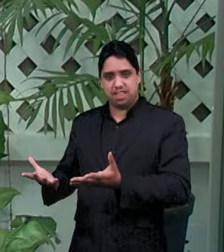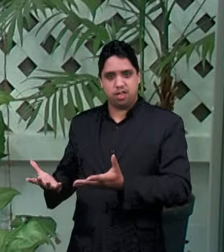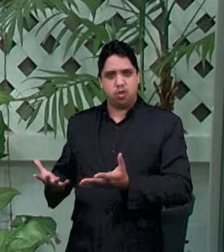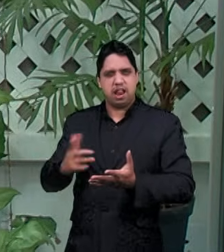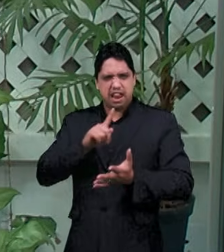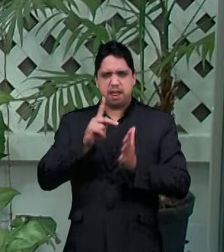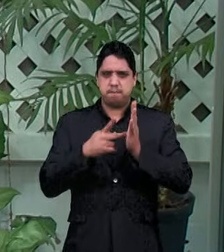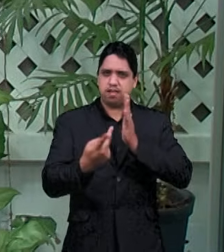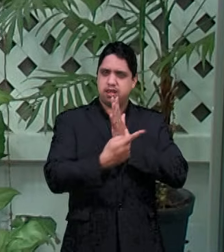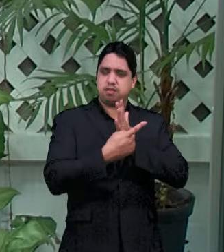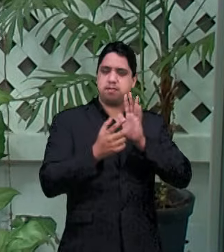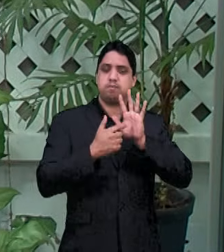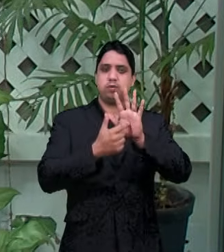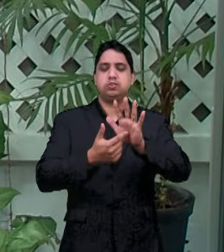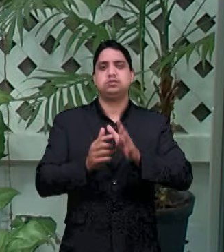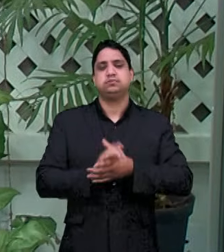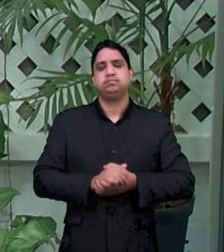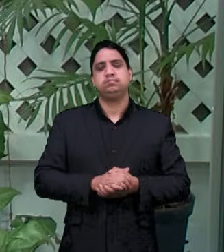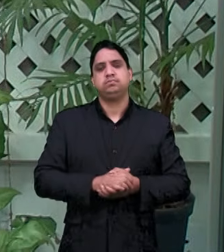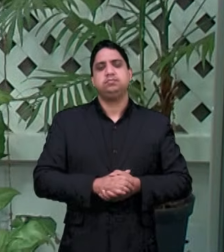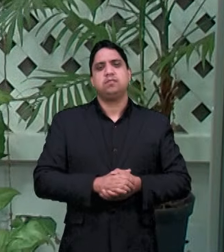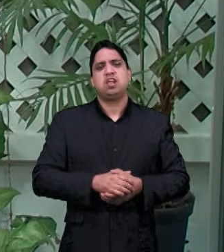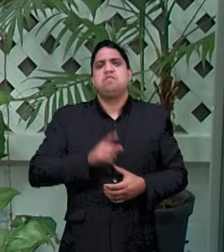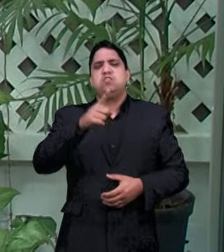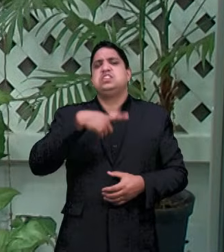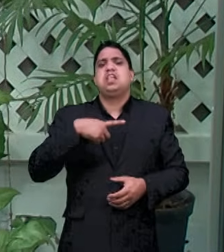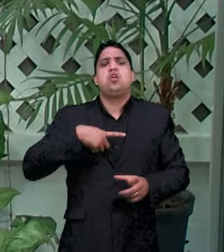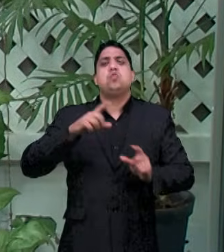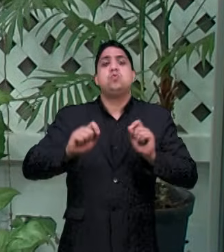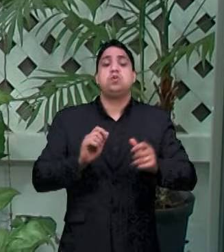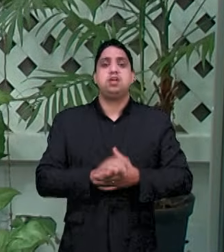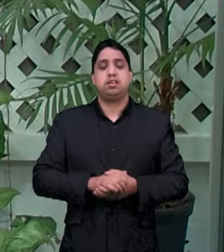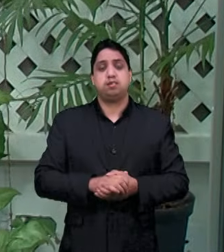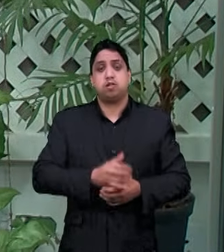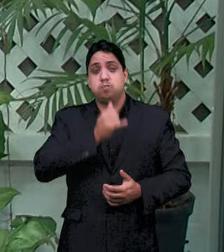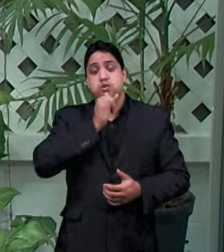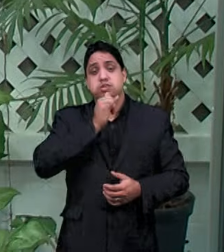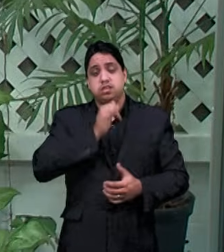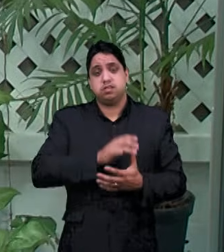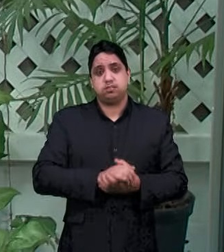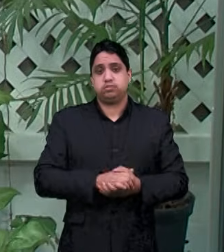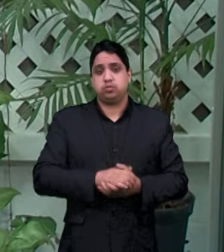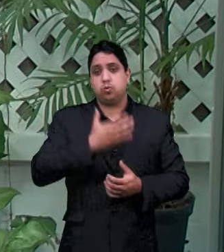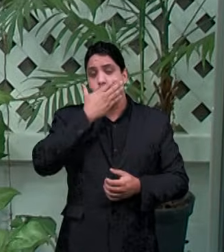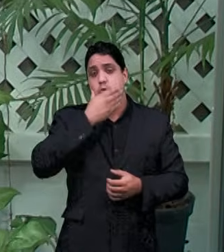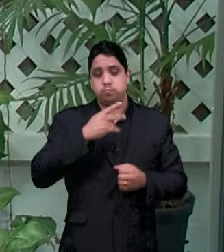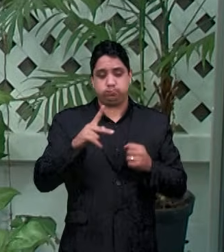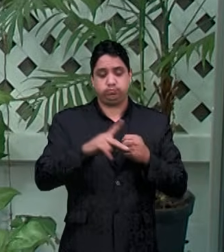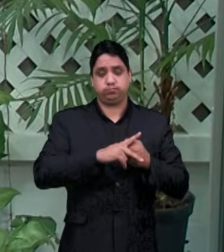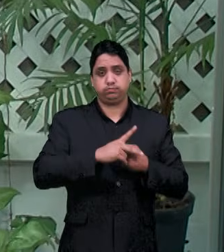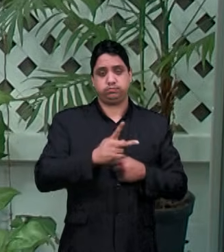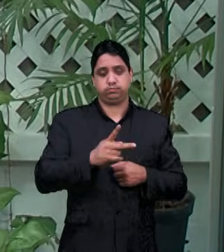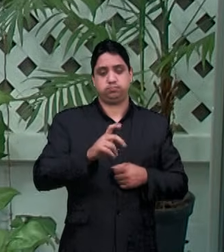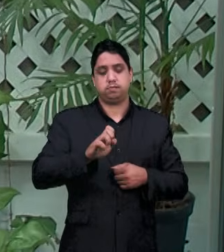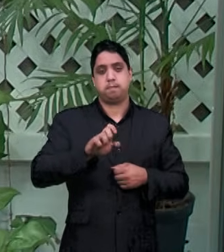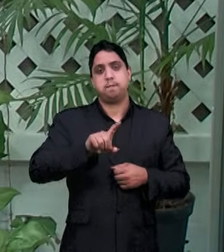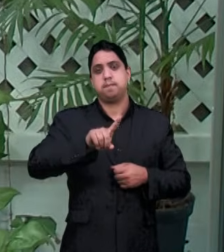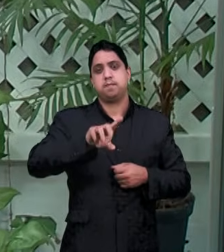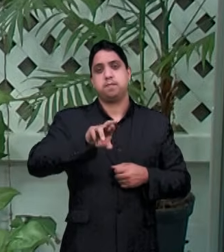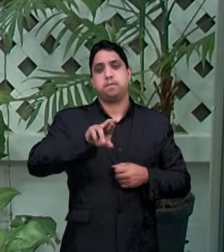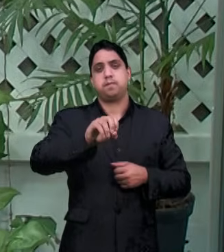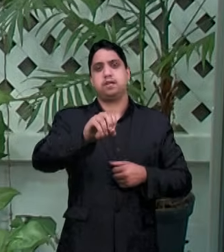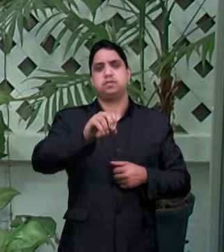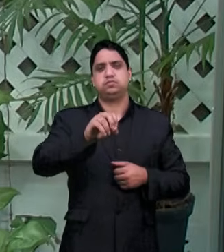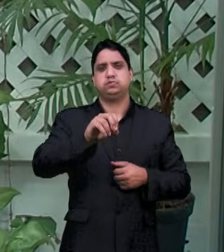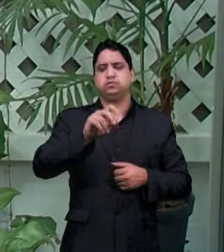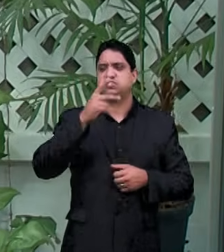vous avez? C'est intéressant. Pierre, en certaines occasions, il dit,